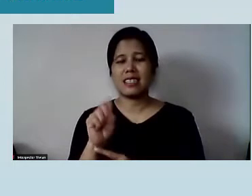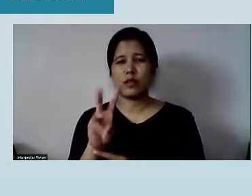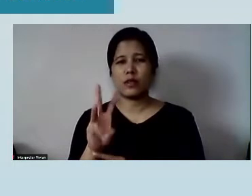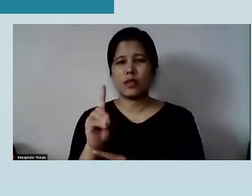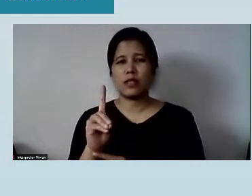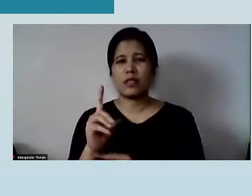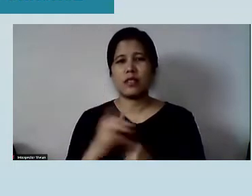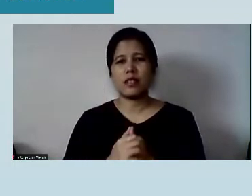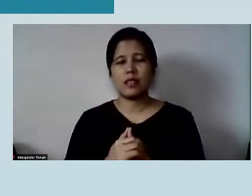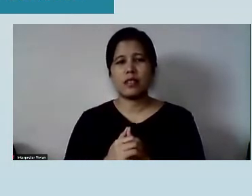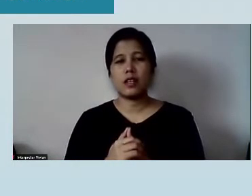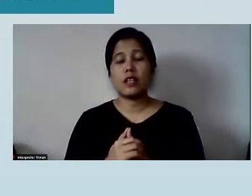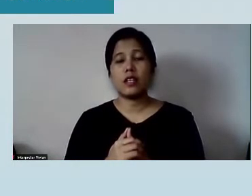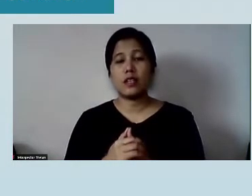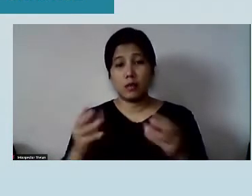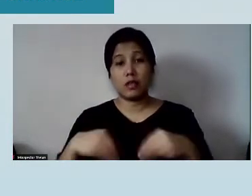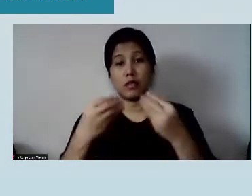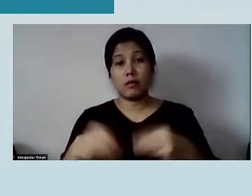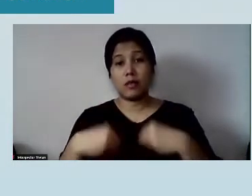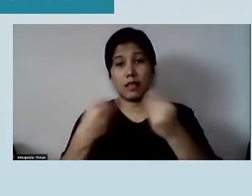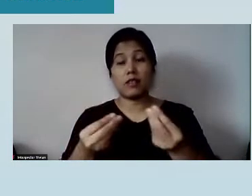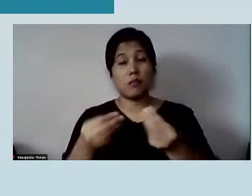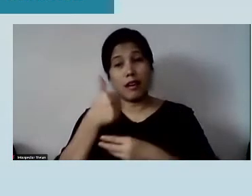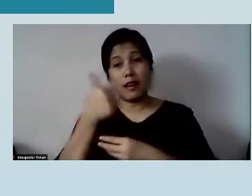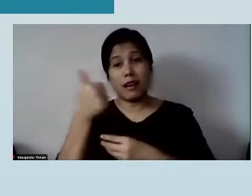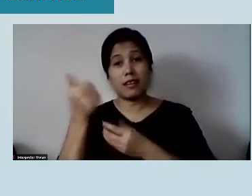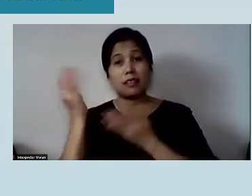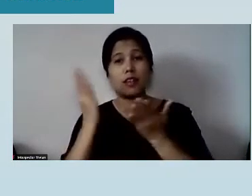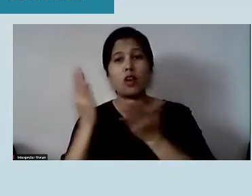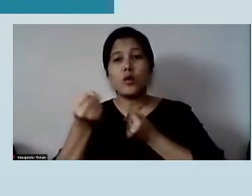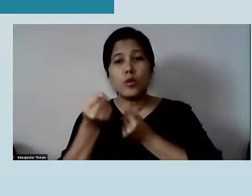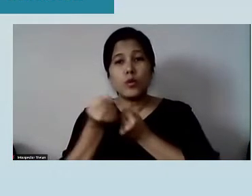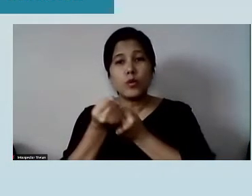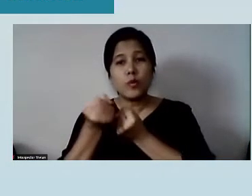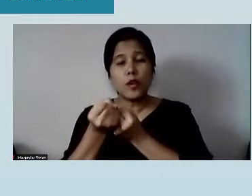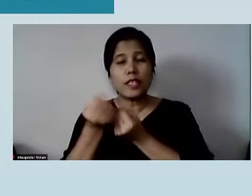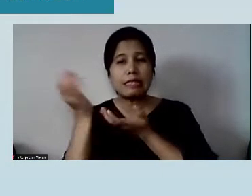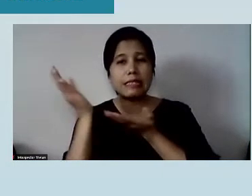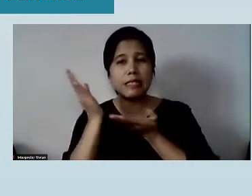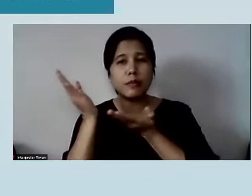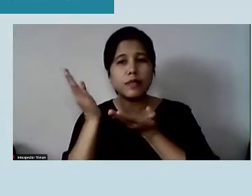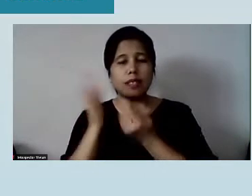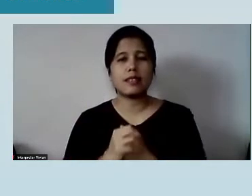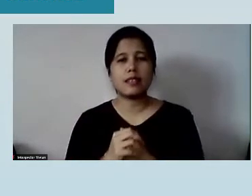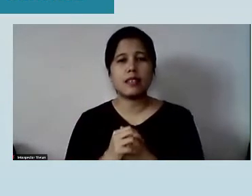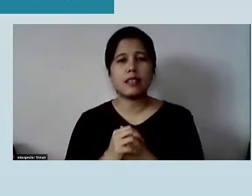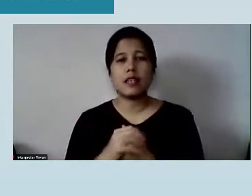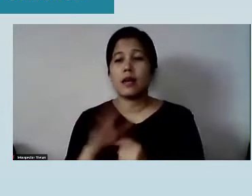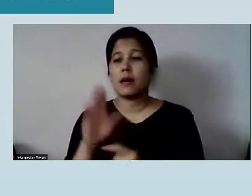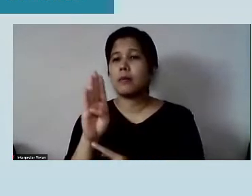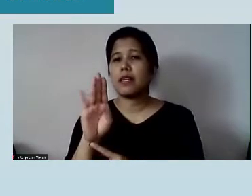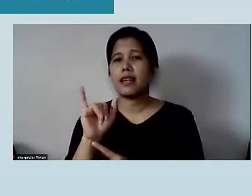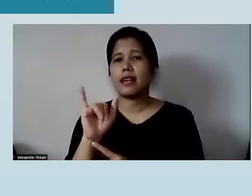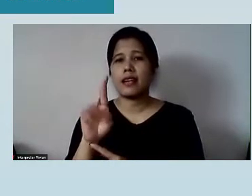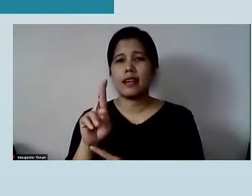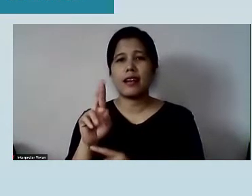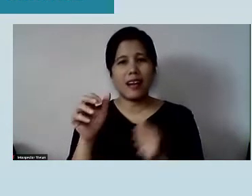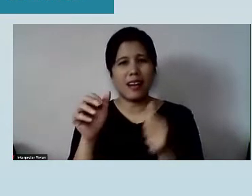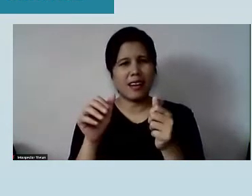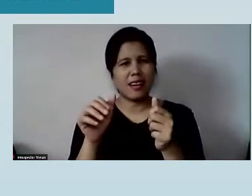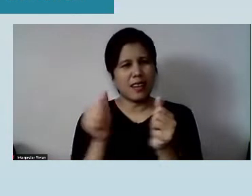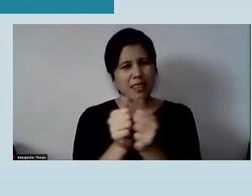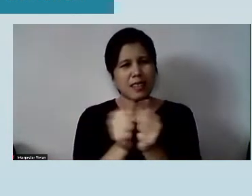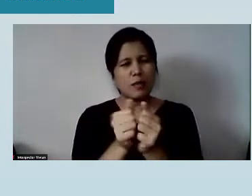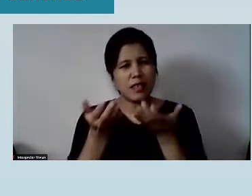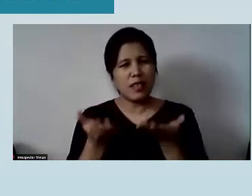mga auxiliary social services, yung mga support services. And yung BIR naman po, kaya kasama dito, kasi